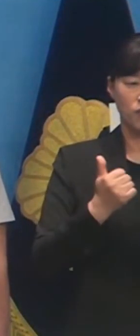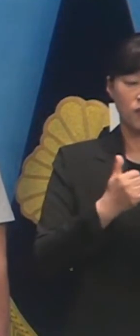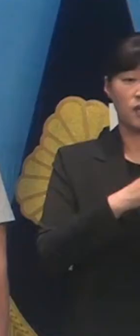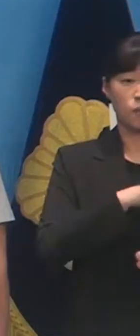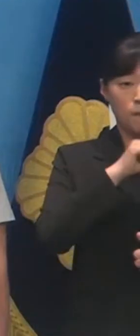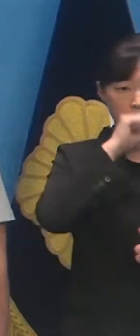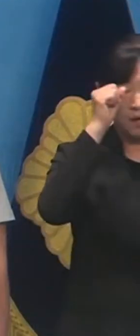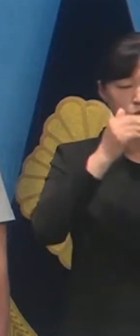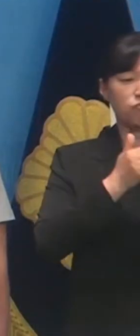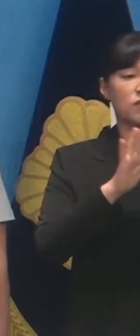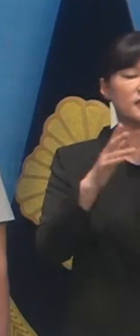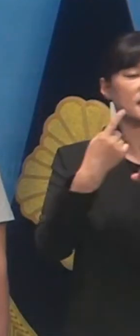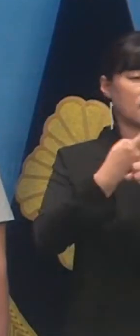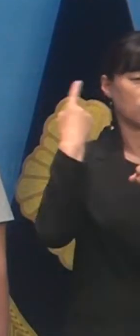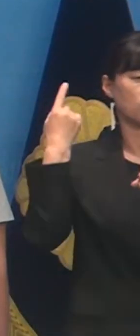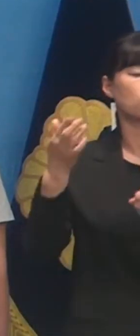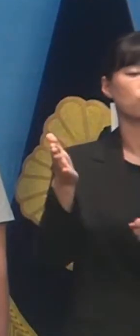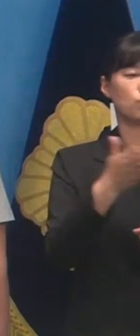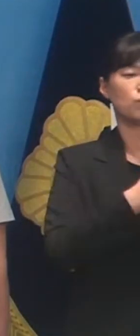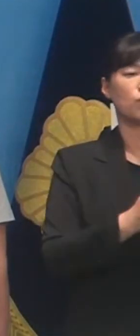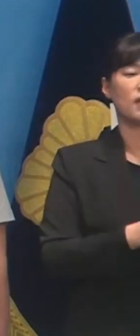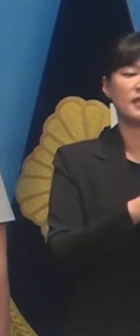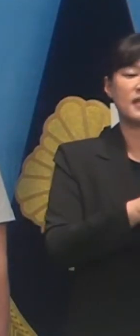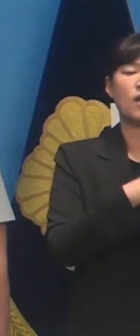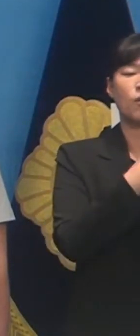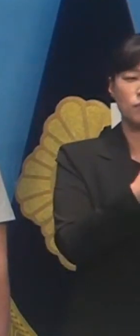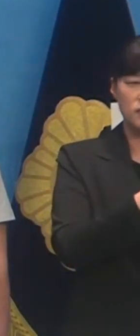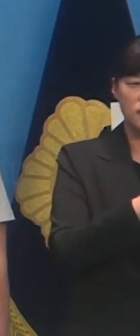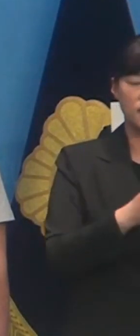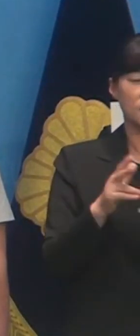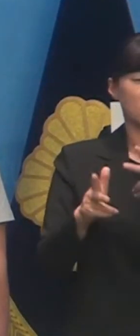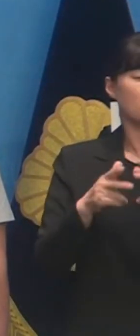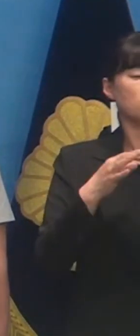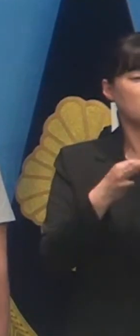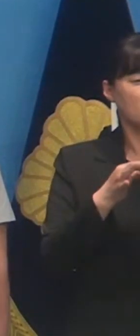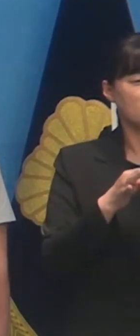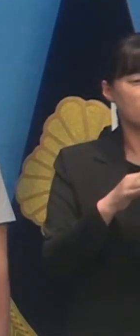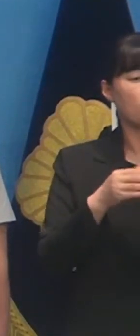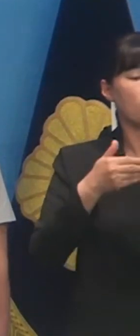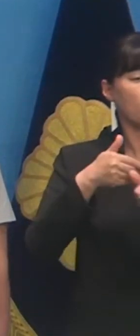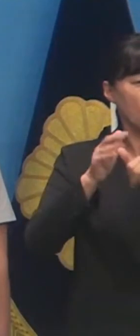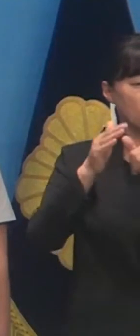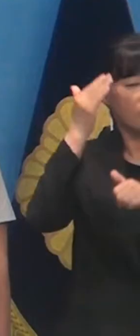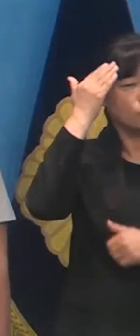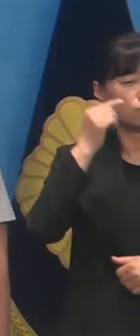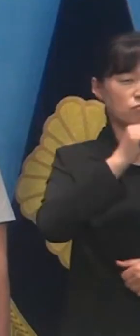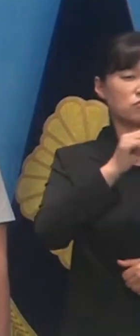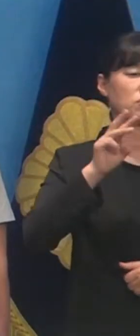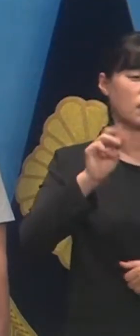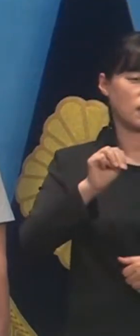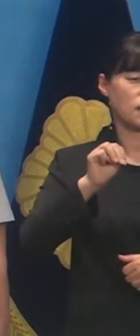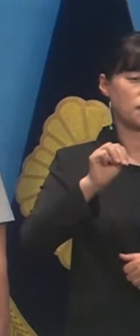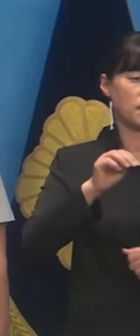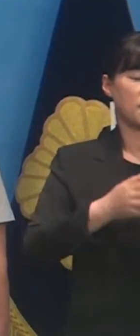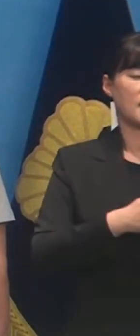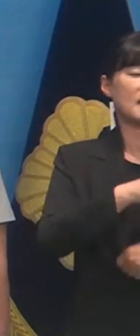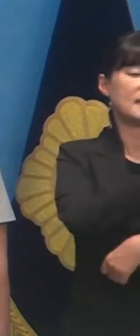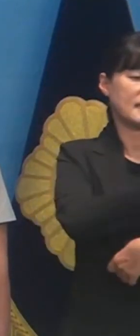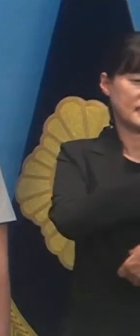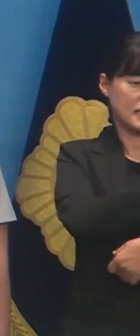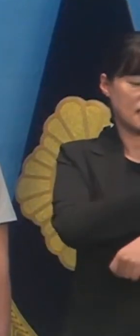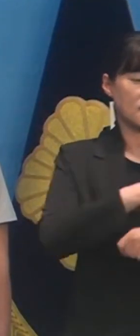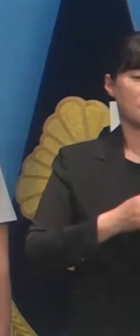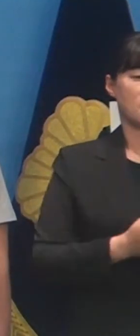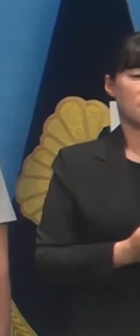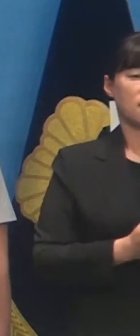되자마자 지난해부터 산업은행 또 산업은행에서 파견하는 한국GM의 사회이사